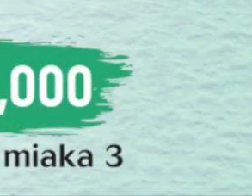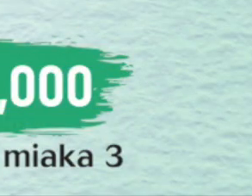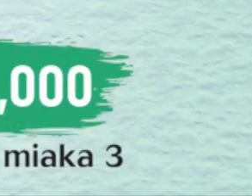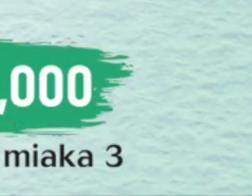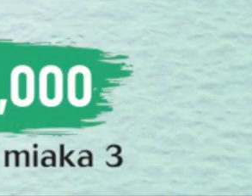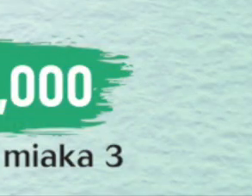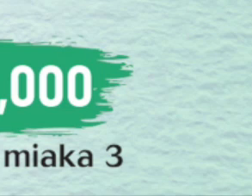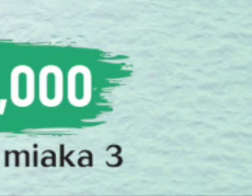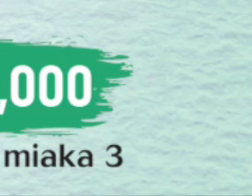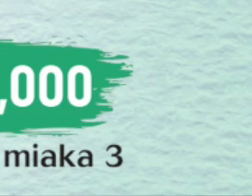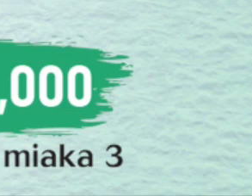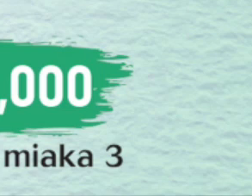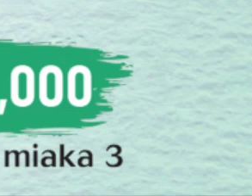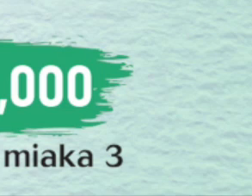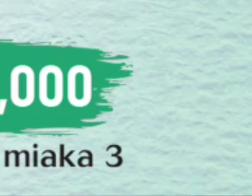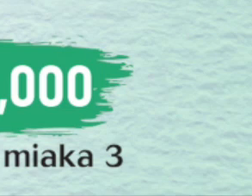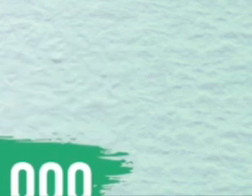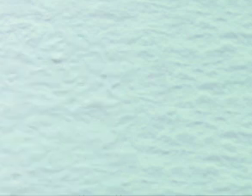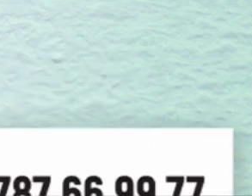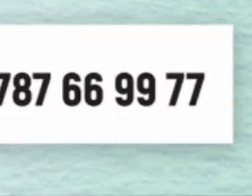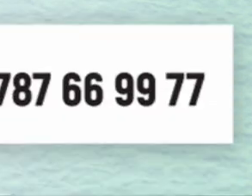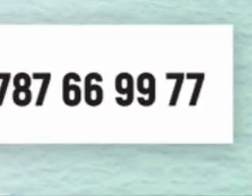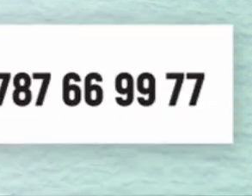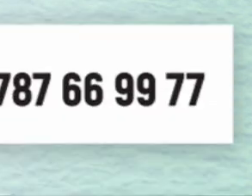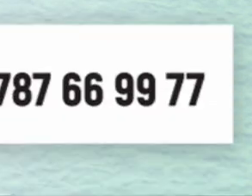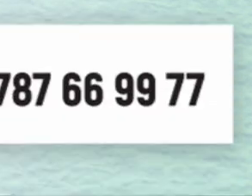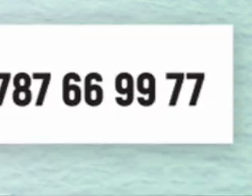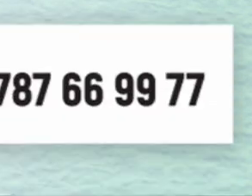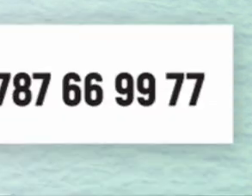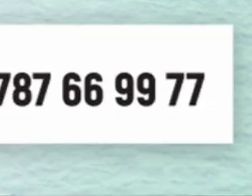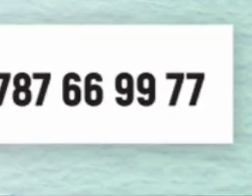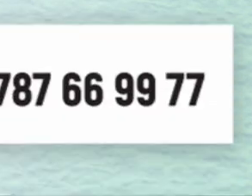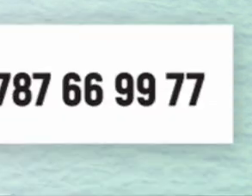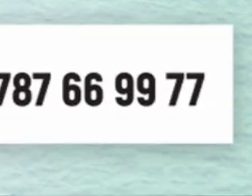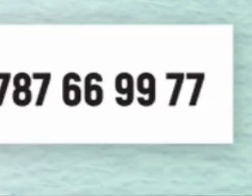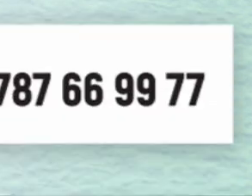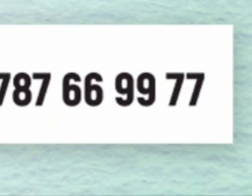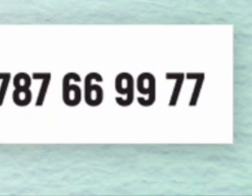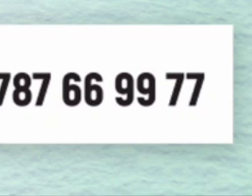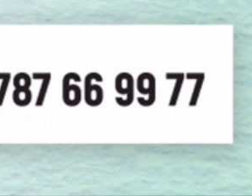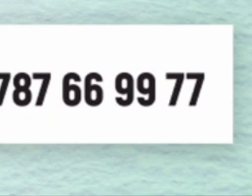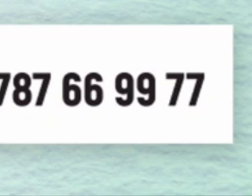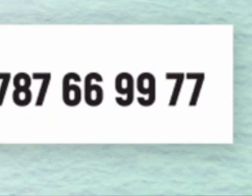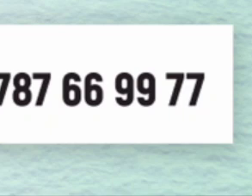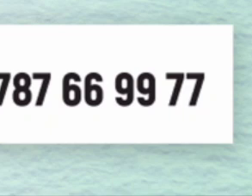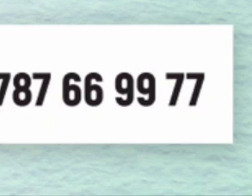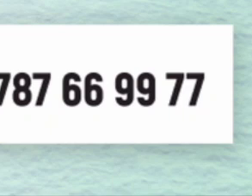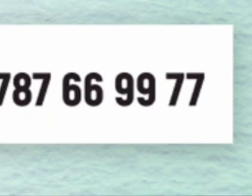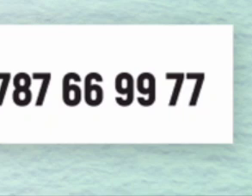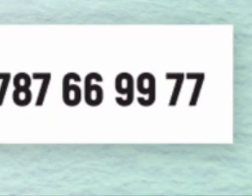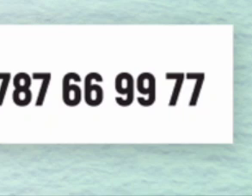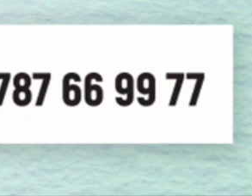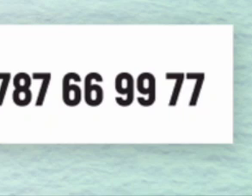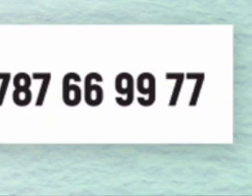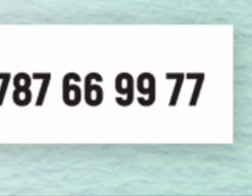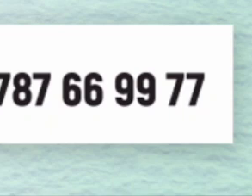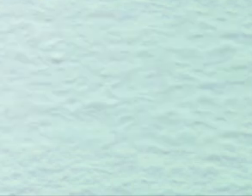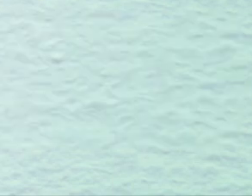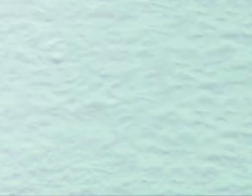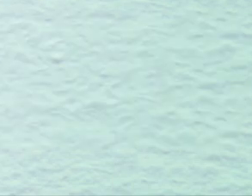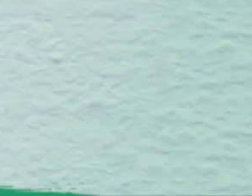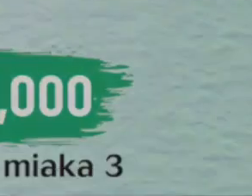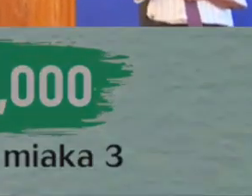umahiri aliyoudhihirisha katika kuendeleza na kuimarisha diplomasia ya Tanzania. Lakini leo kwa hotuba yake